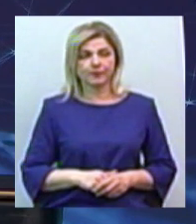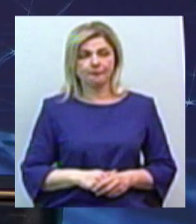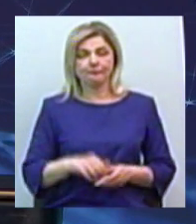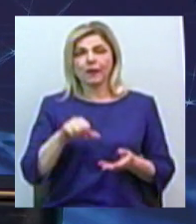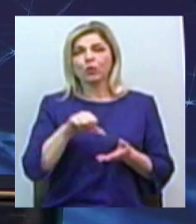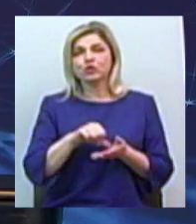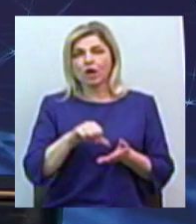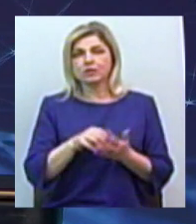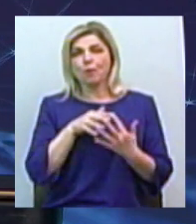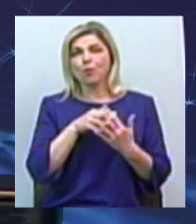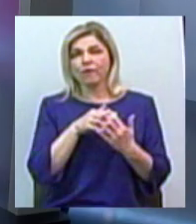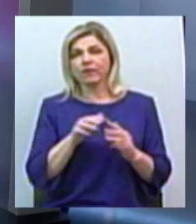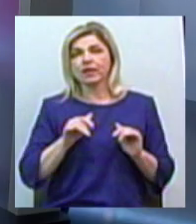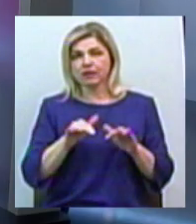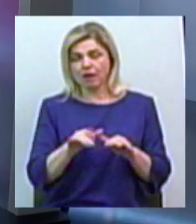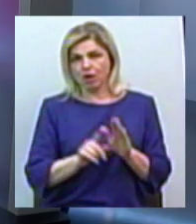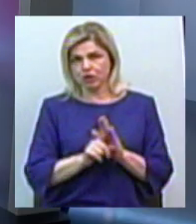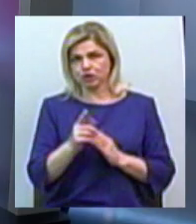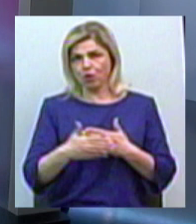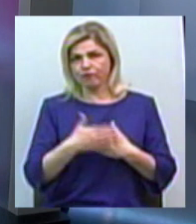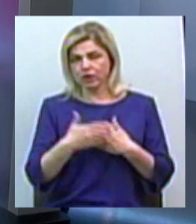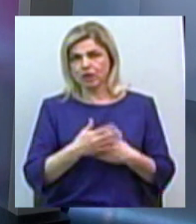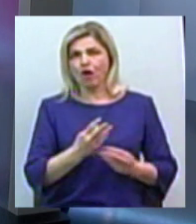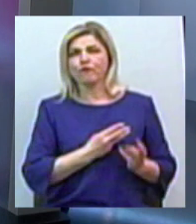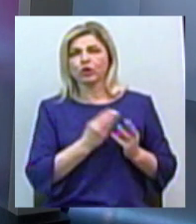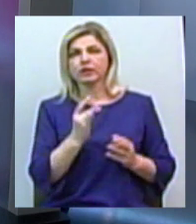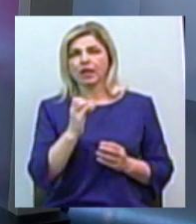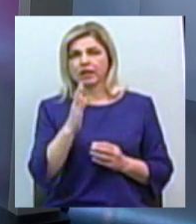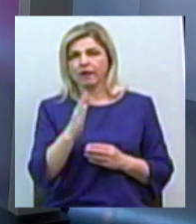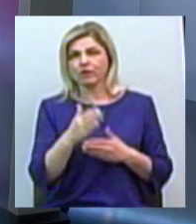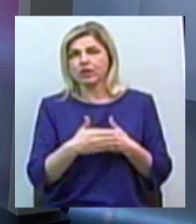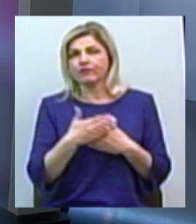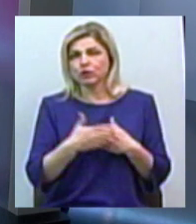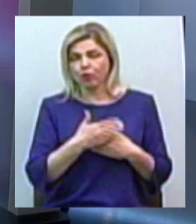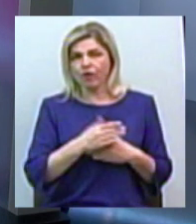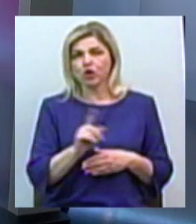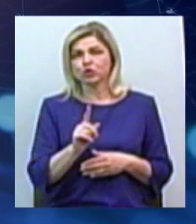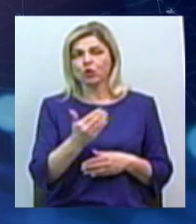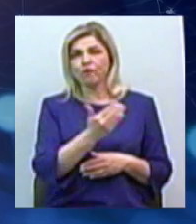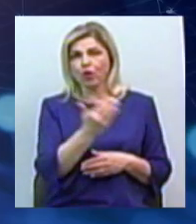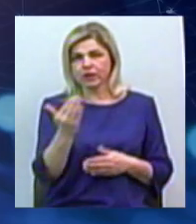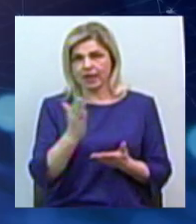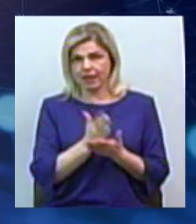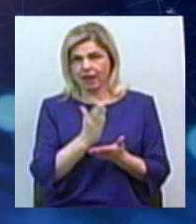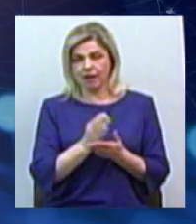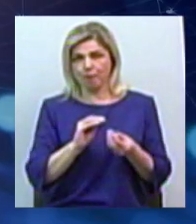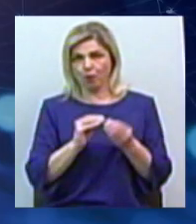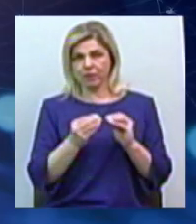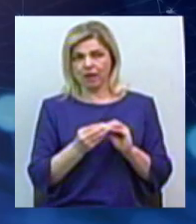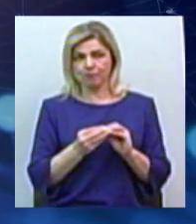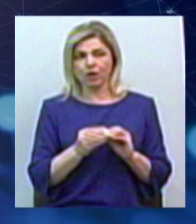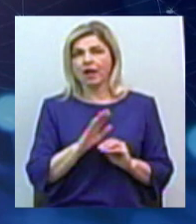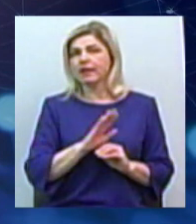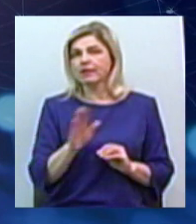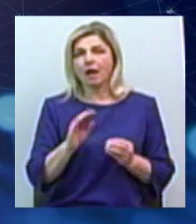учасників бойових дій починають в чомусь звинувачувати, волонтерів починають в чомусь звинувачувати, що начебто вони є проблемою. Не